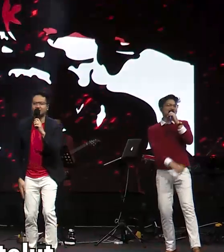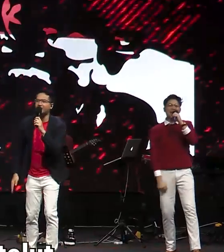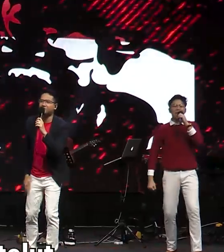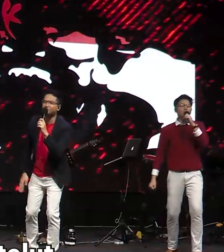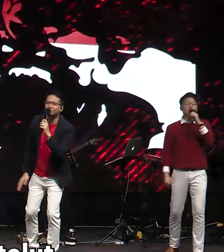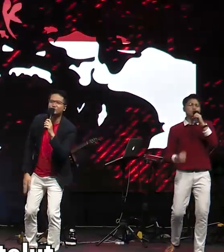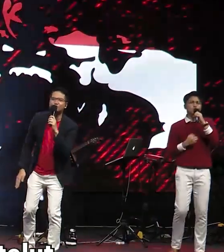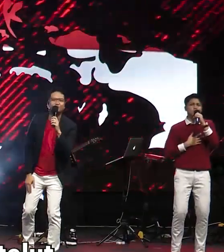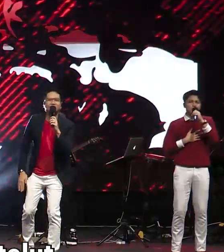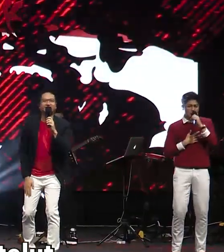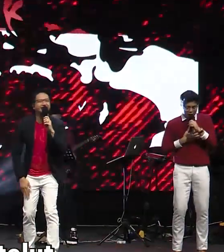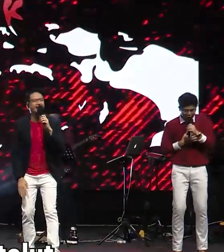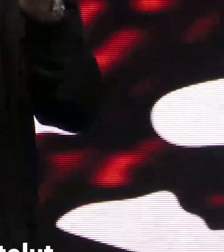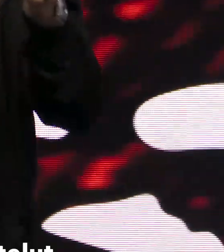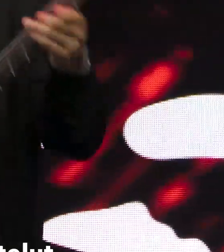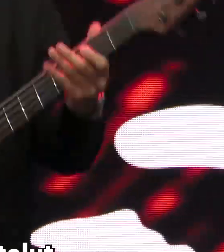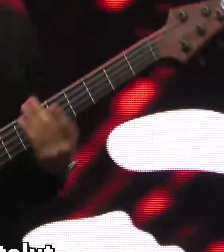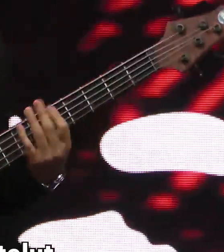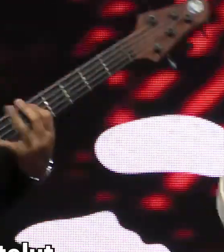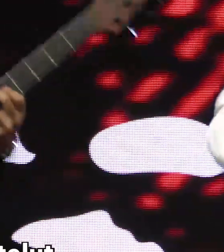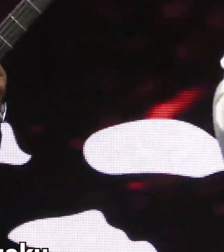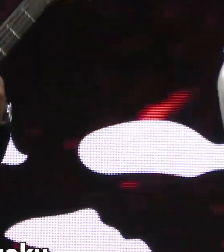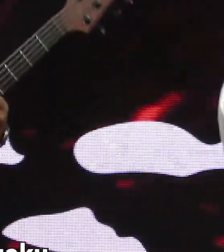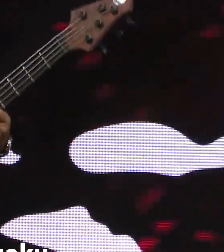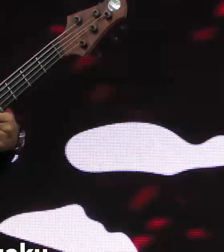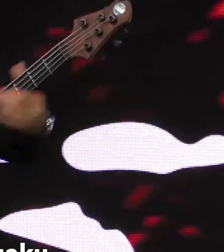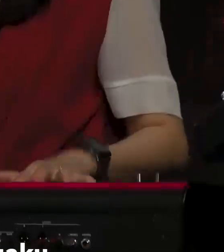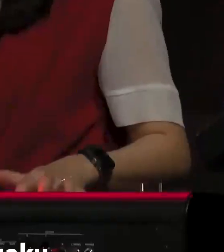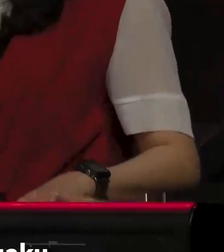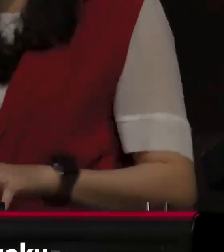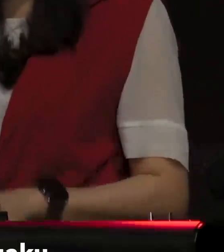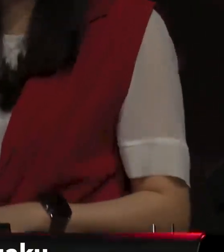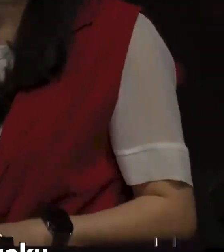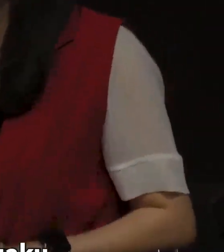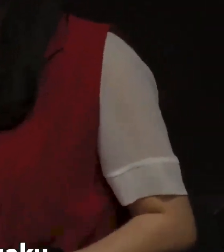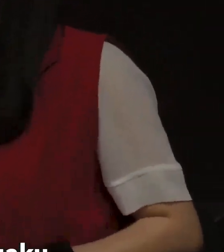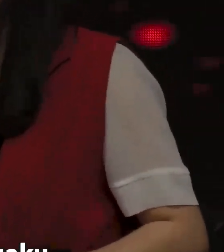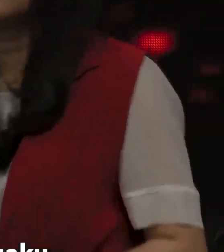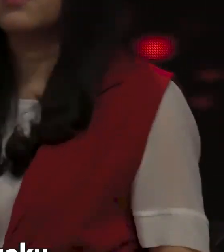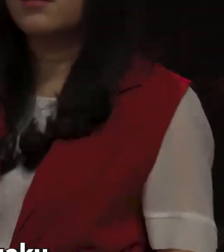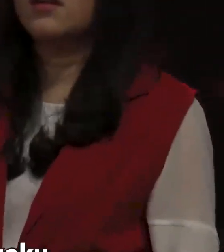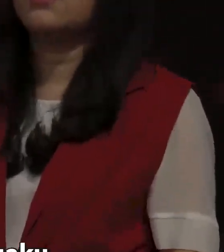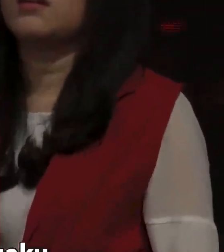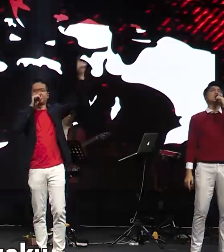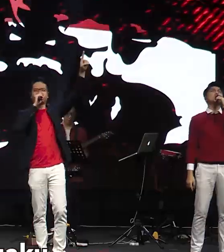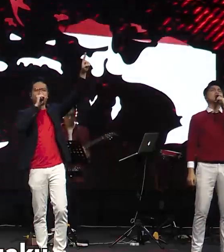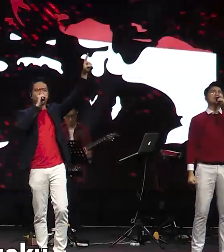hingga setiap lutut bertelut, semua lidah kan